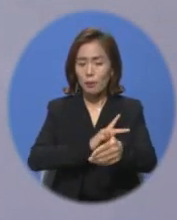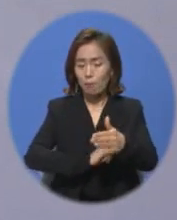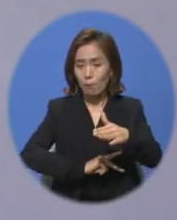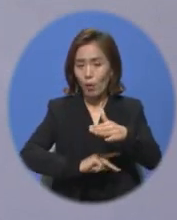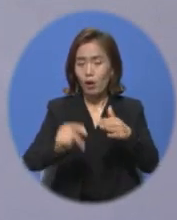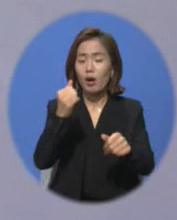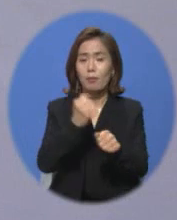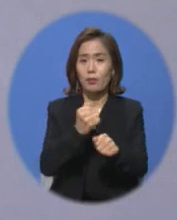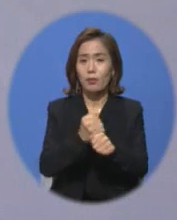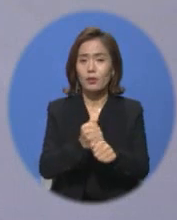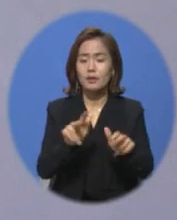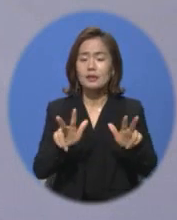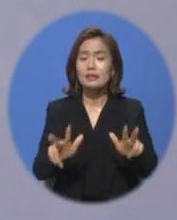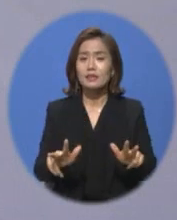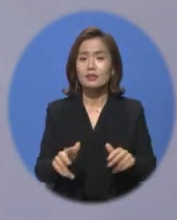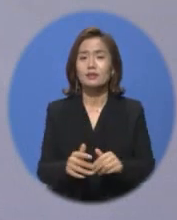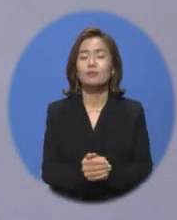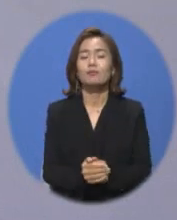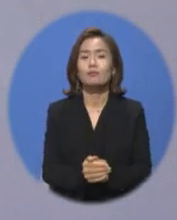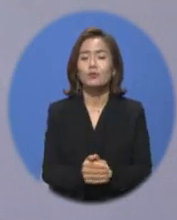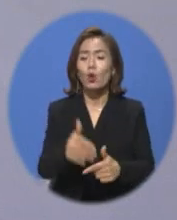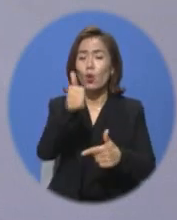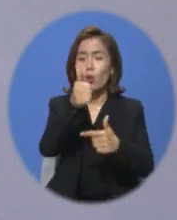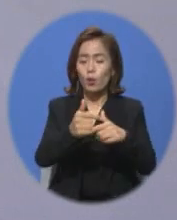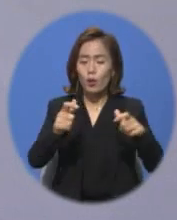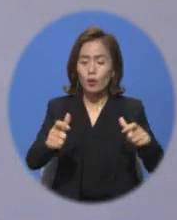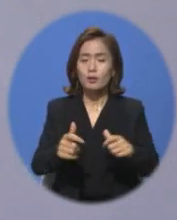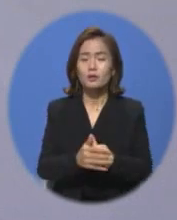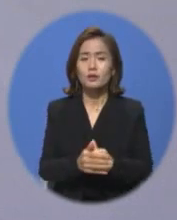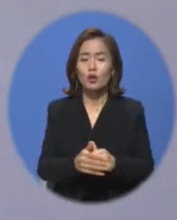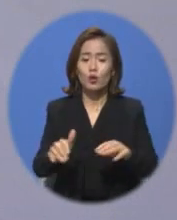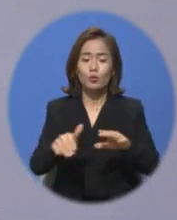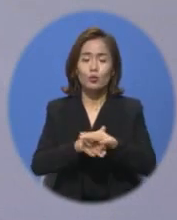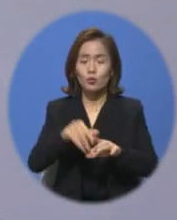.이제호남에서